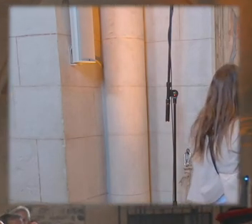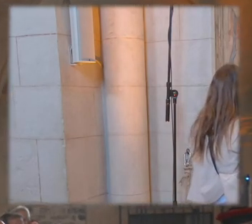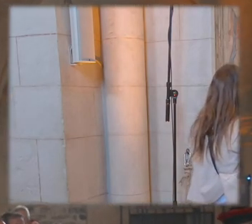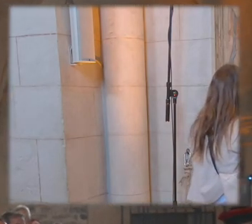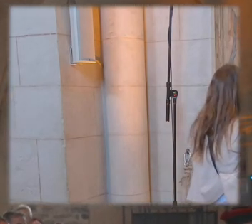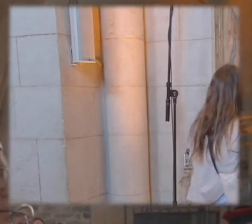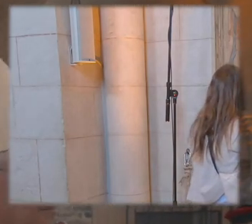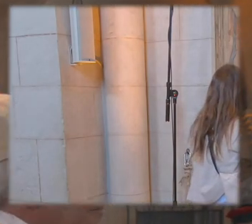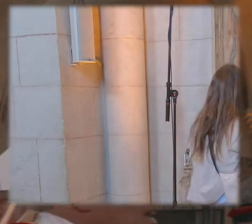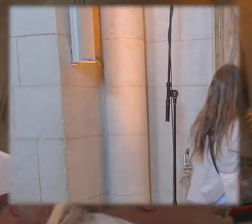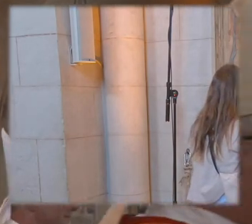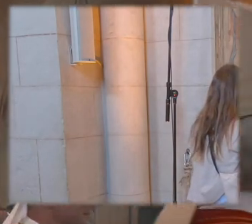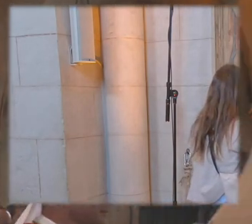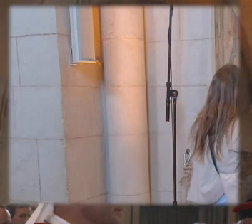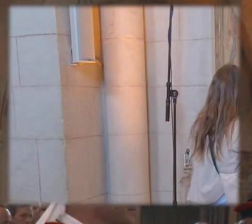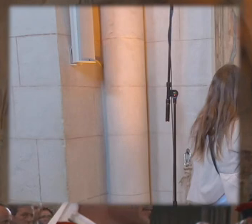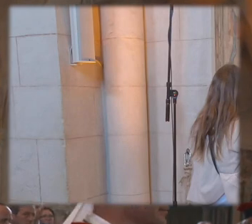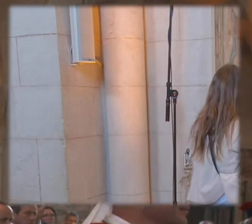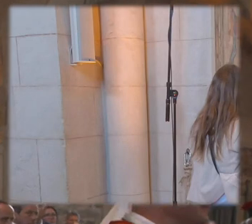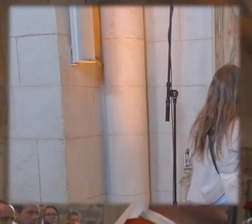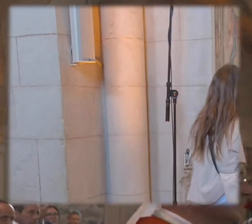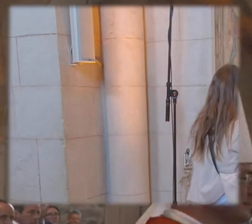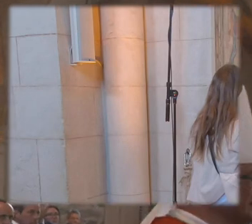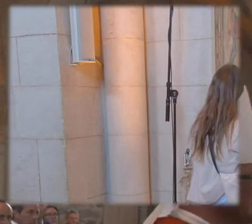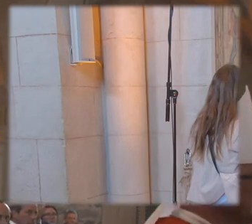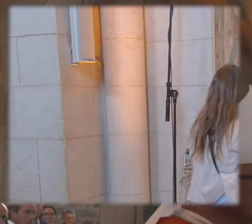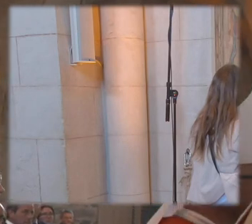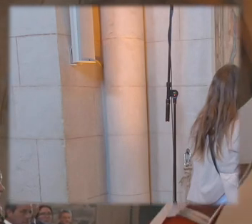Bischof aus Kamerun, Bruno Ateba,